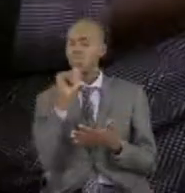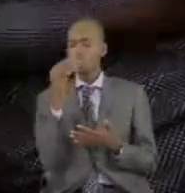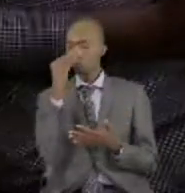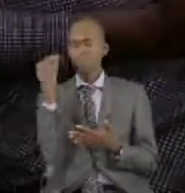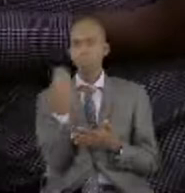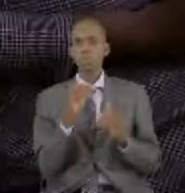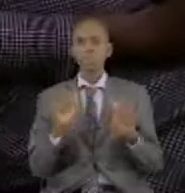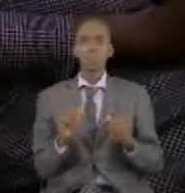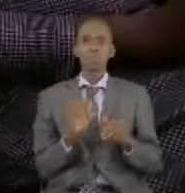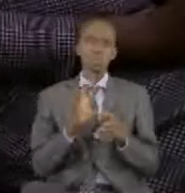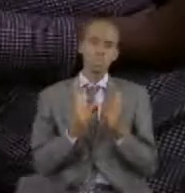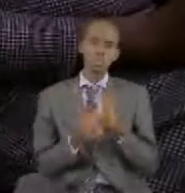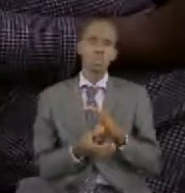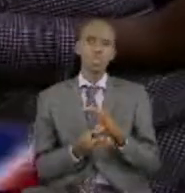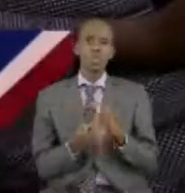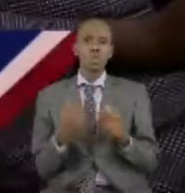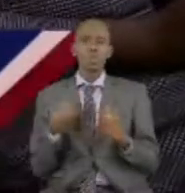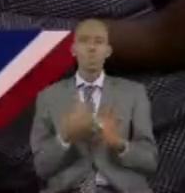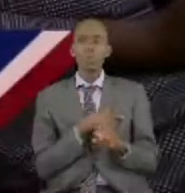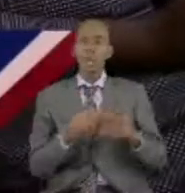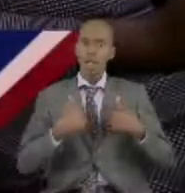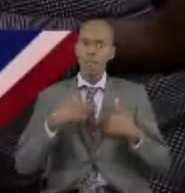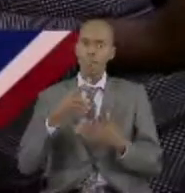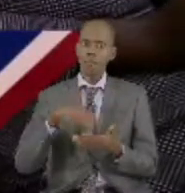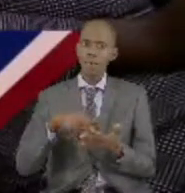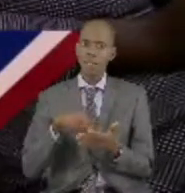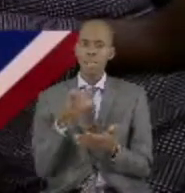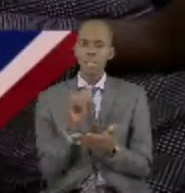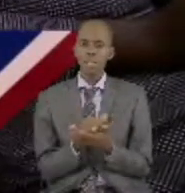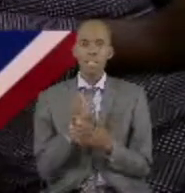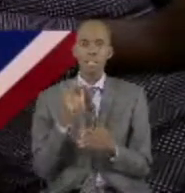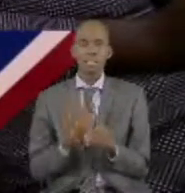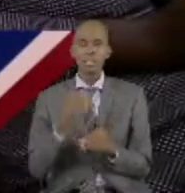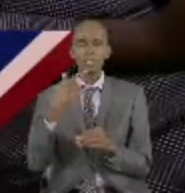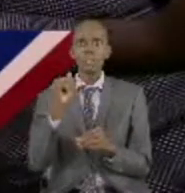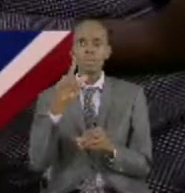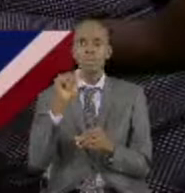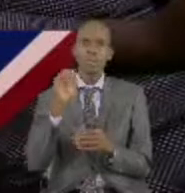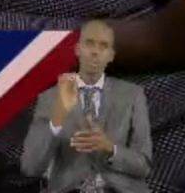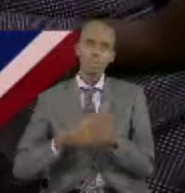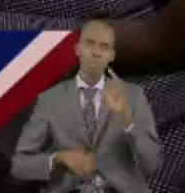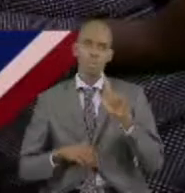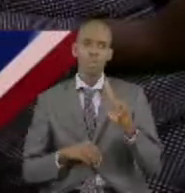la convention paix est indiscutable indispensable